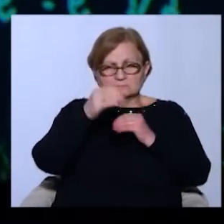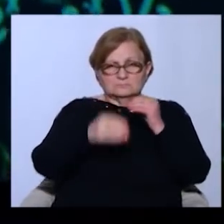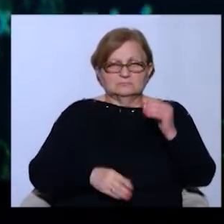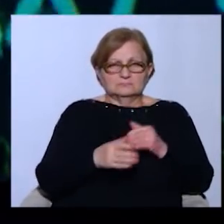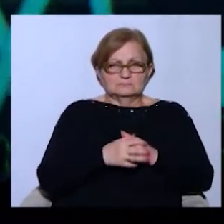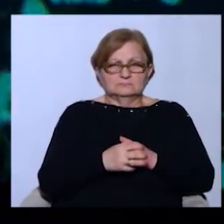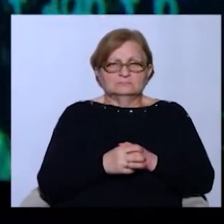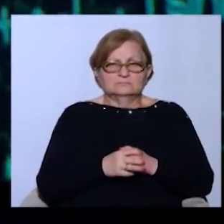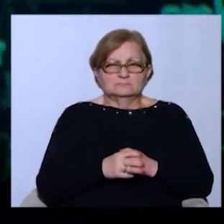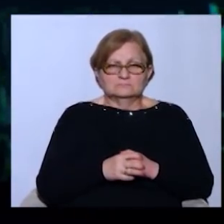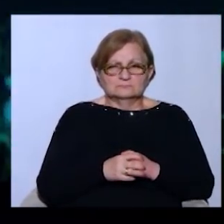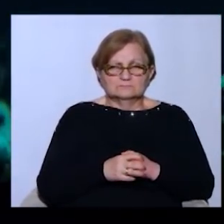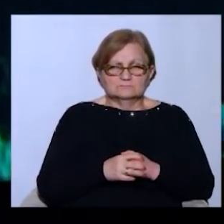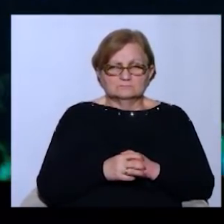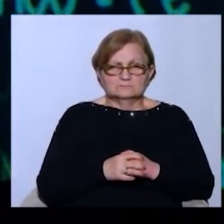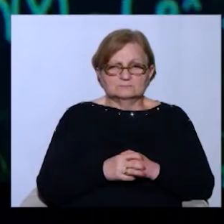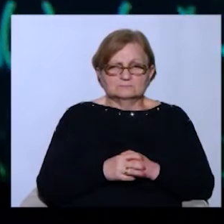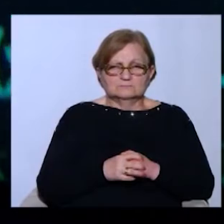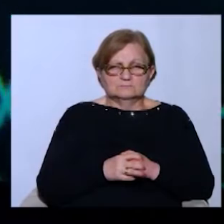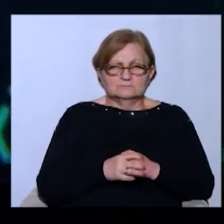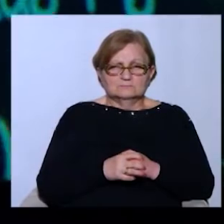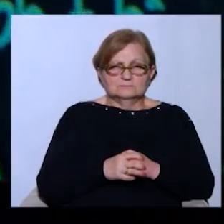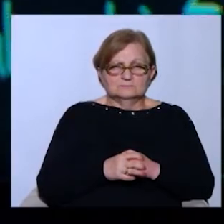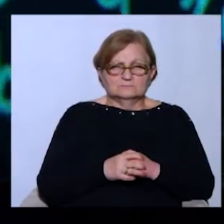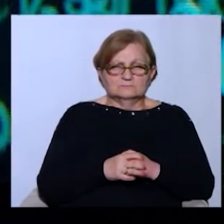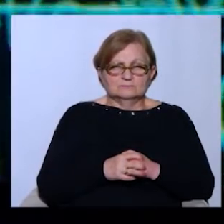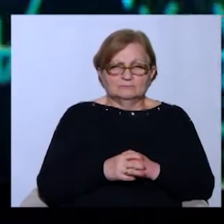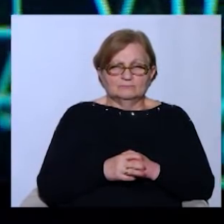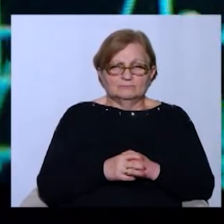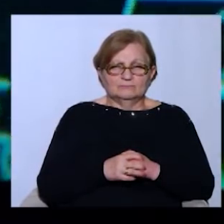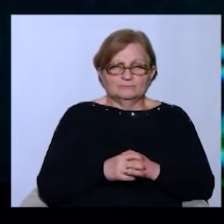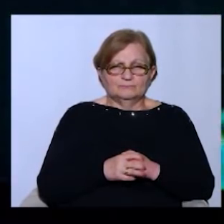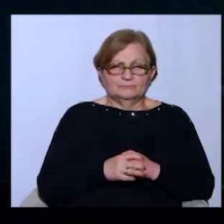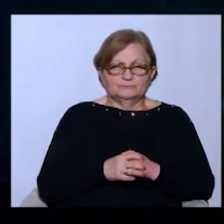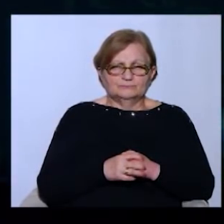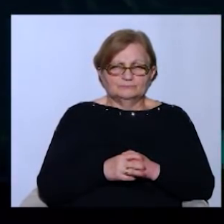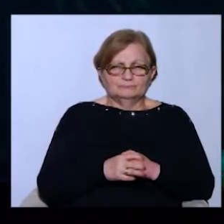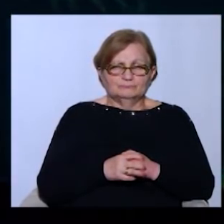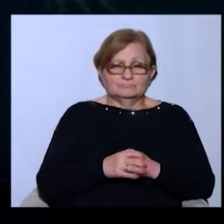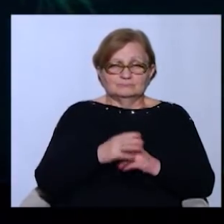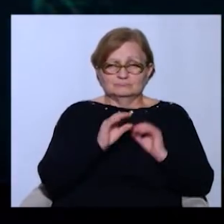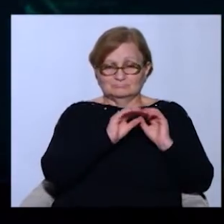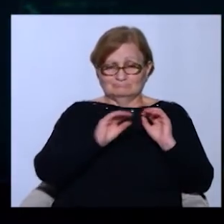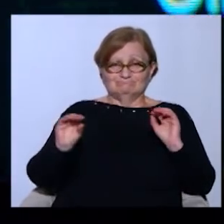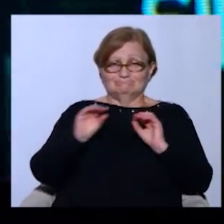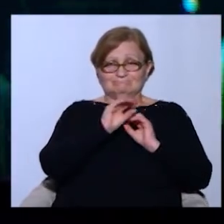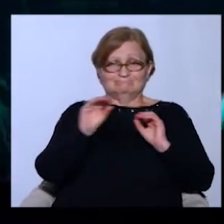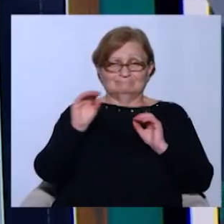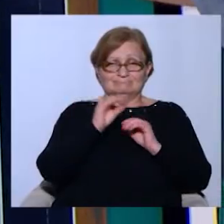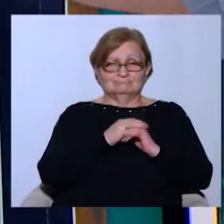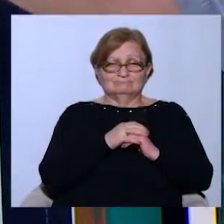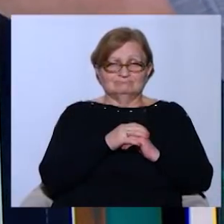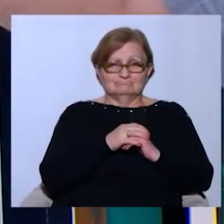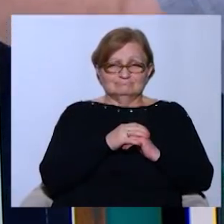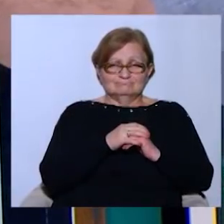ვნახოთ. ეს არ არის რთული გამოსაცნობი, მაგრამ მაინც მინდა რომ ეს ამას შეგახედოთ თქვენ. აი